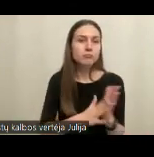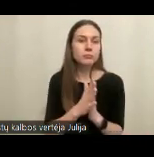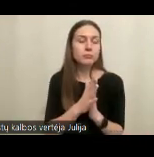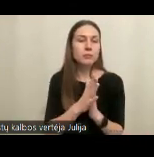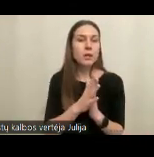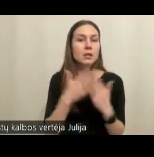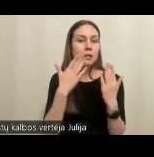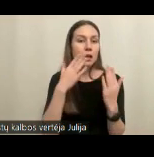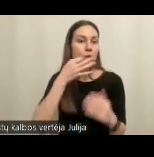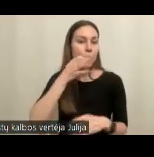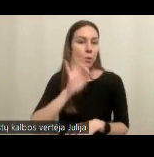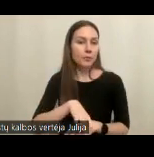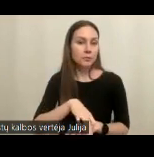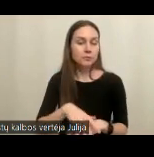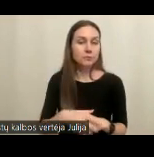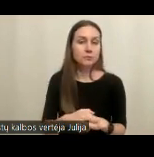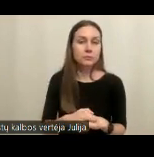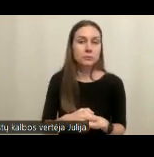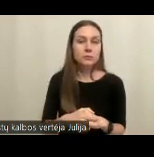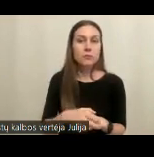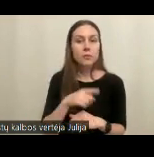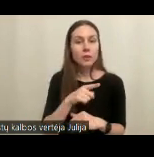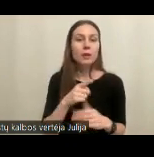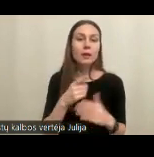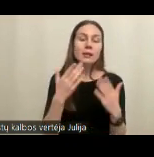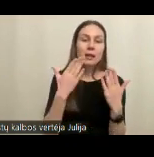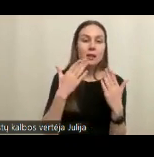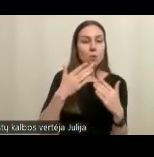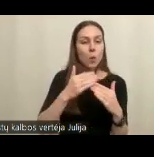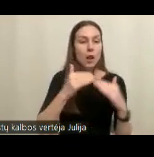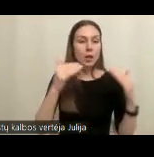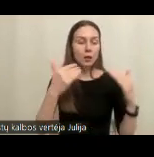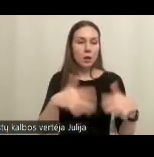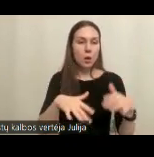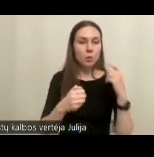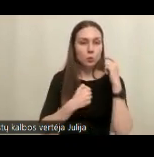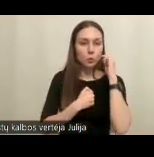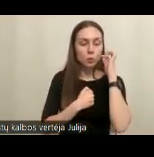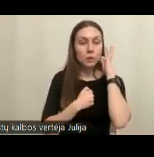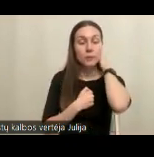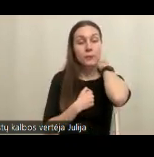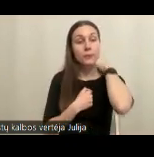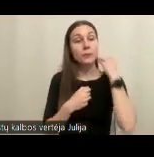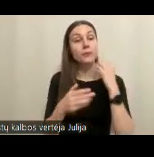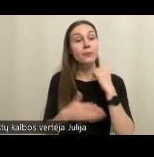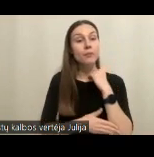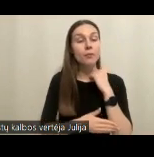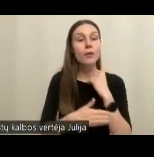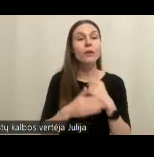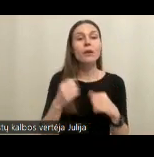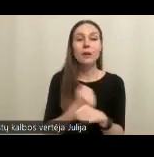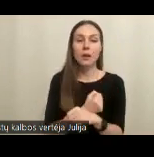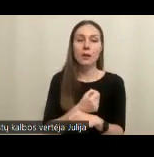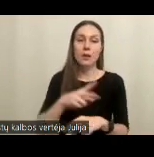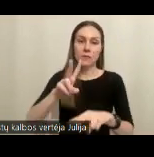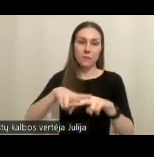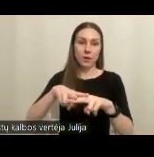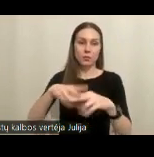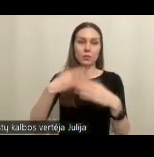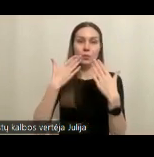skaitimo įgūdžius, tam tikrą skaitimo lygį. Ir galiausiai paskutinis dalykas, jiems reikia vietos skaityti,